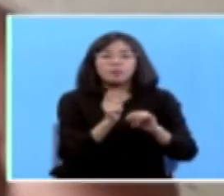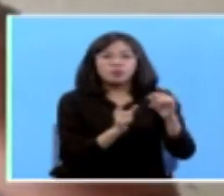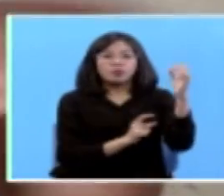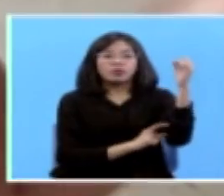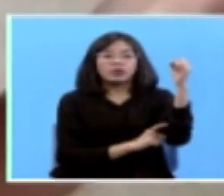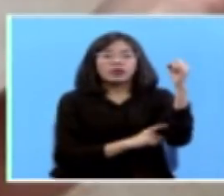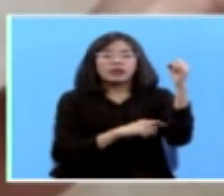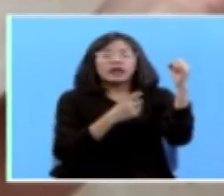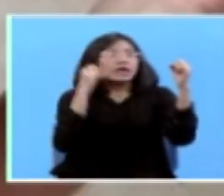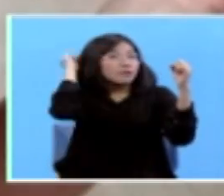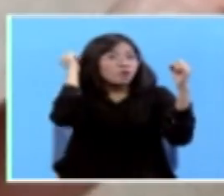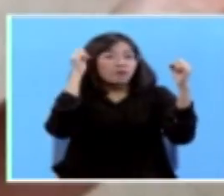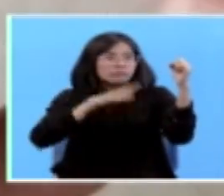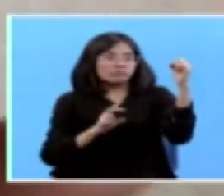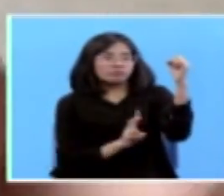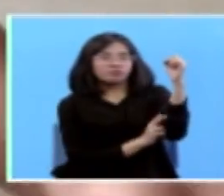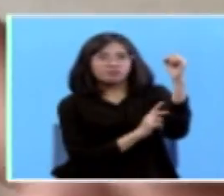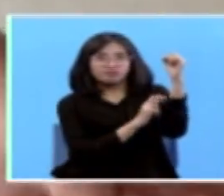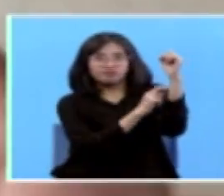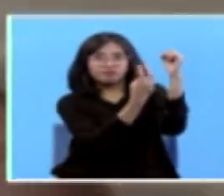saya sama ibu saya.